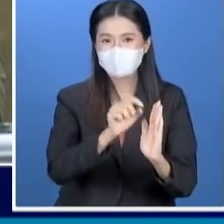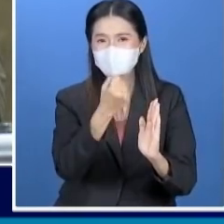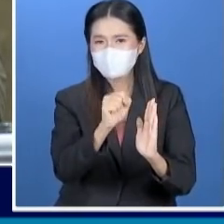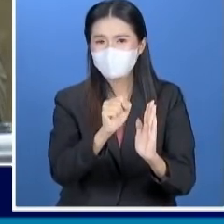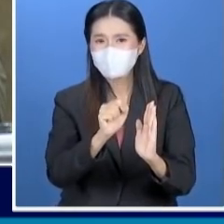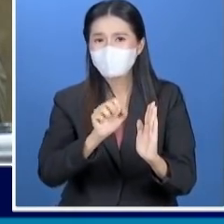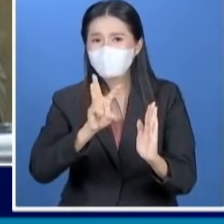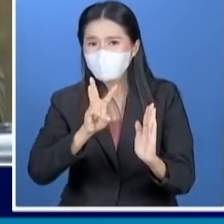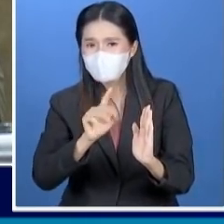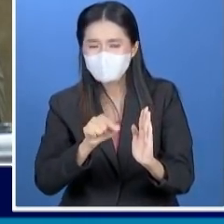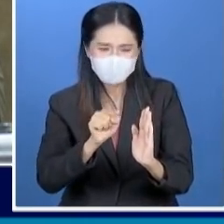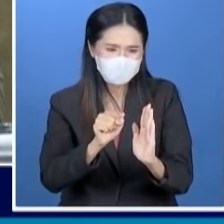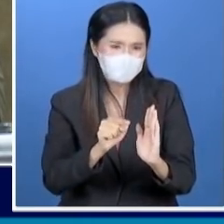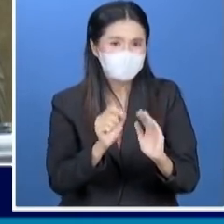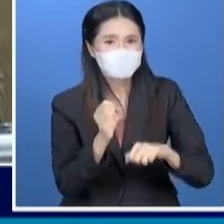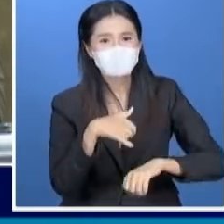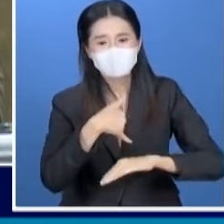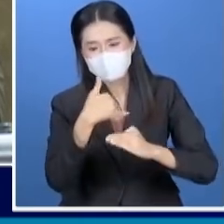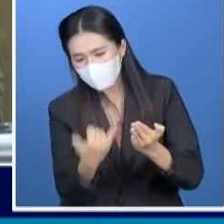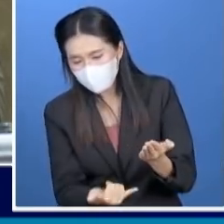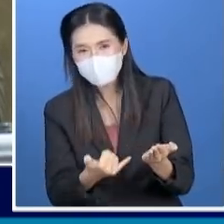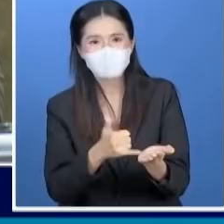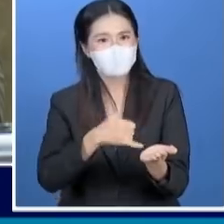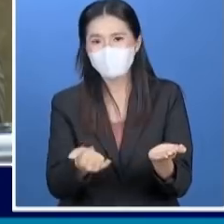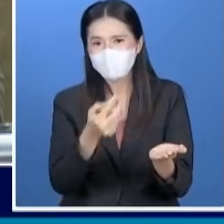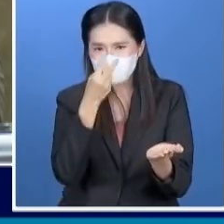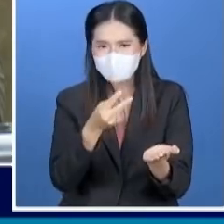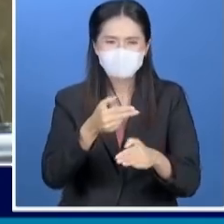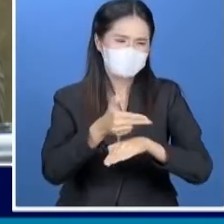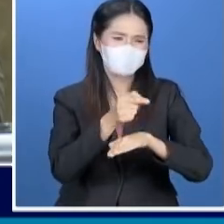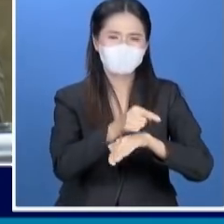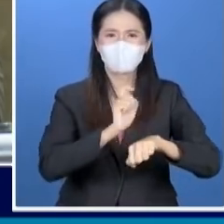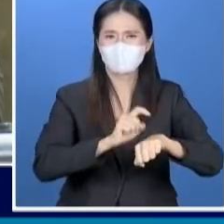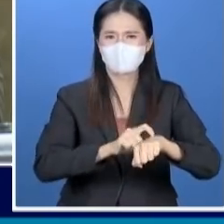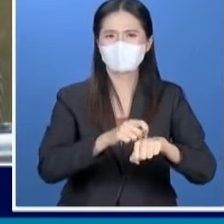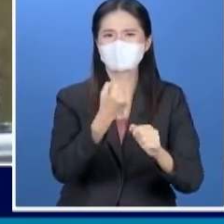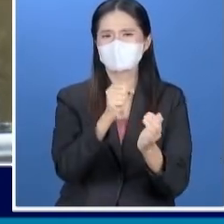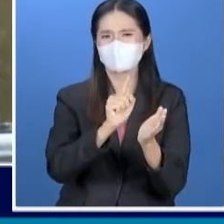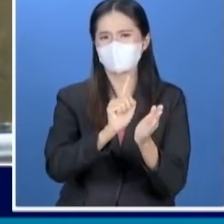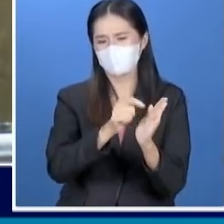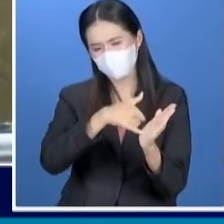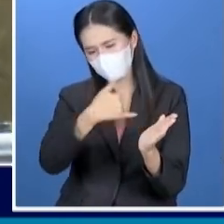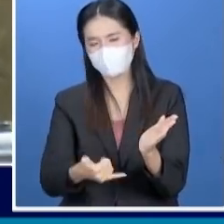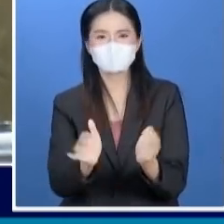ครับเมื่อกี้ผมว่าทางคลิปวิดีโอเนี่ยไม่ได้อธิบายว่าใช้เวลาแค่10วินาทีนะครับ